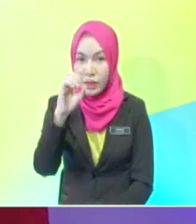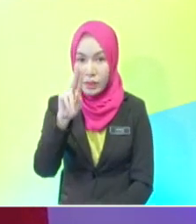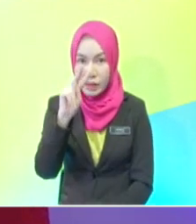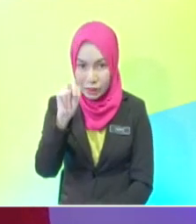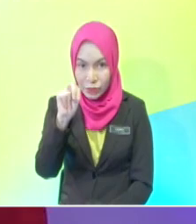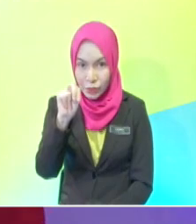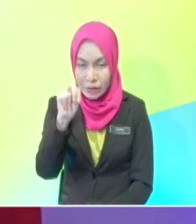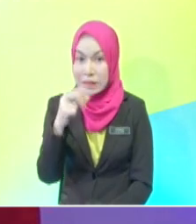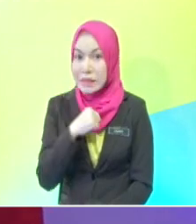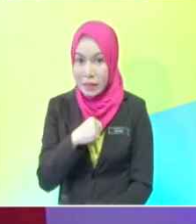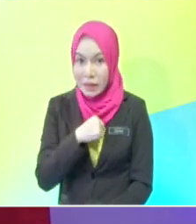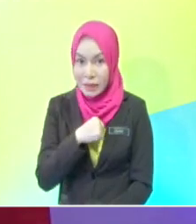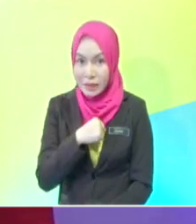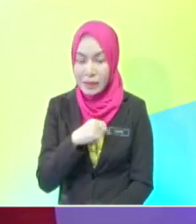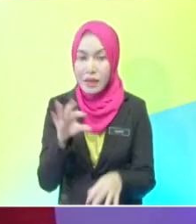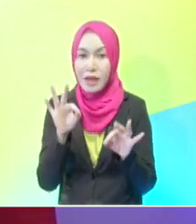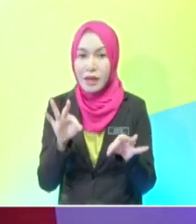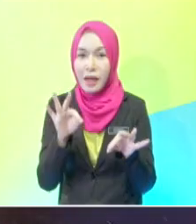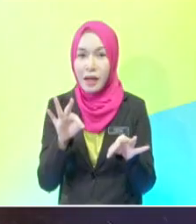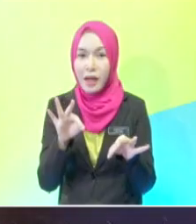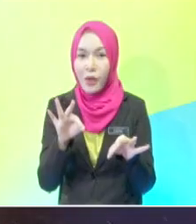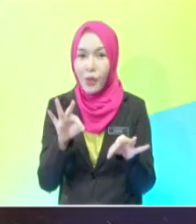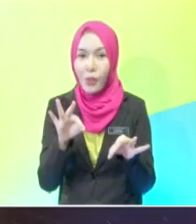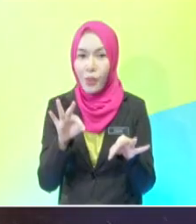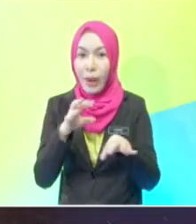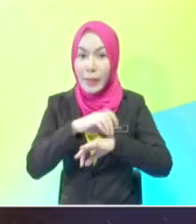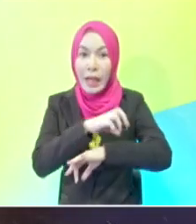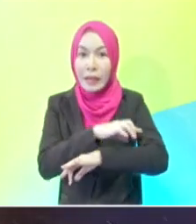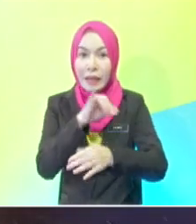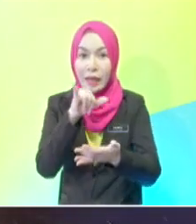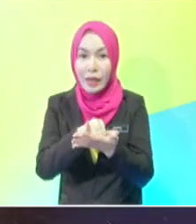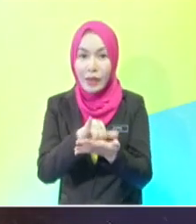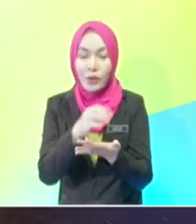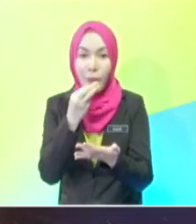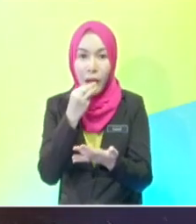contohnya dia pergi makan jagung tuh dia mati Oh itu maksudnya